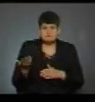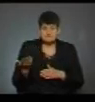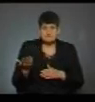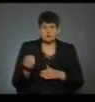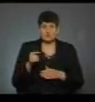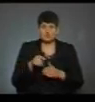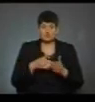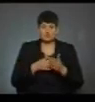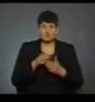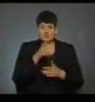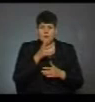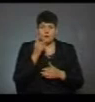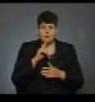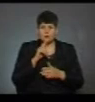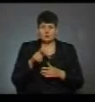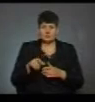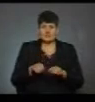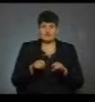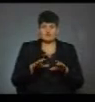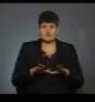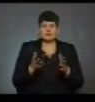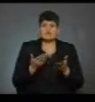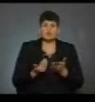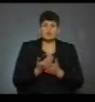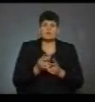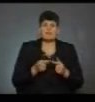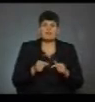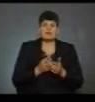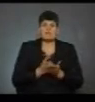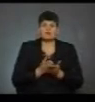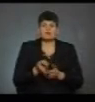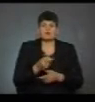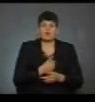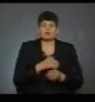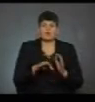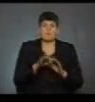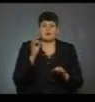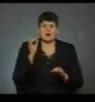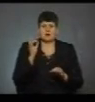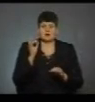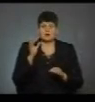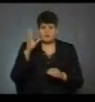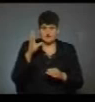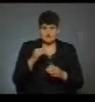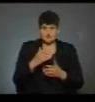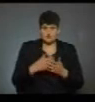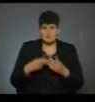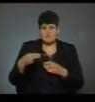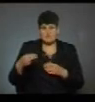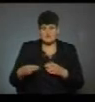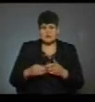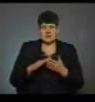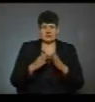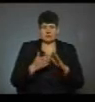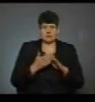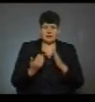того часу, поки населення не визначиться з тим, які нові види послуг вони хочуть обрати і не пройдуть всю процедуру підписання договорів